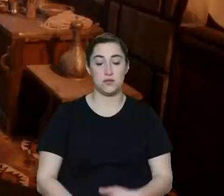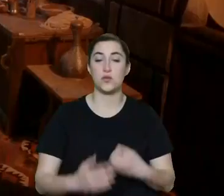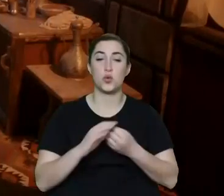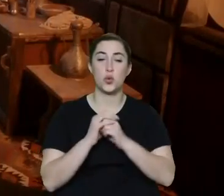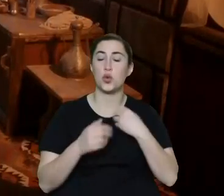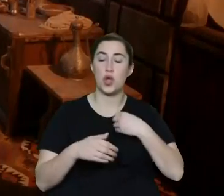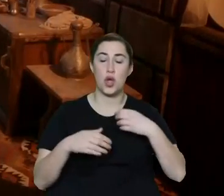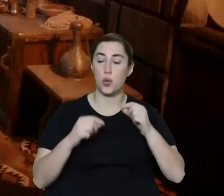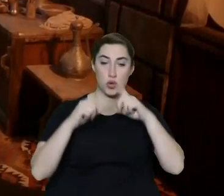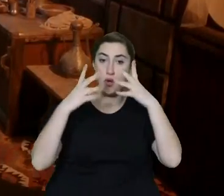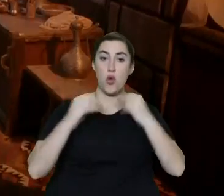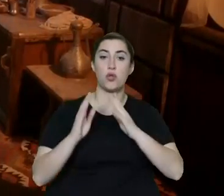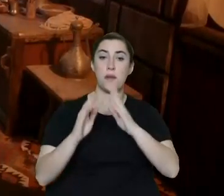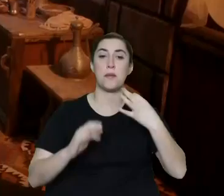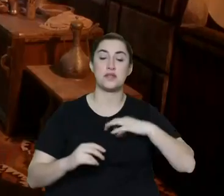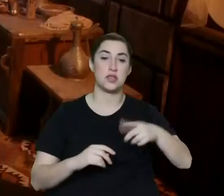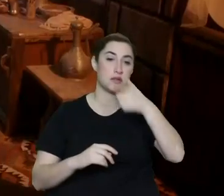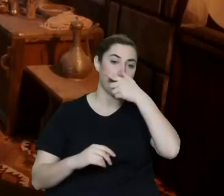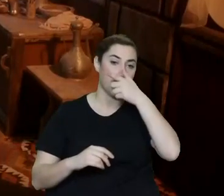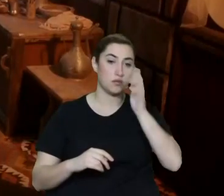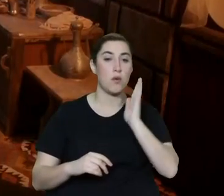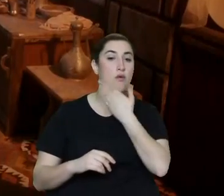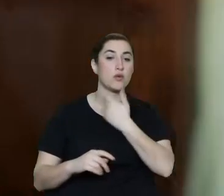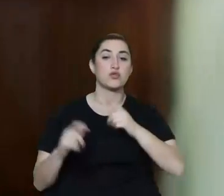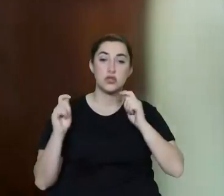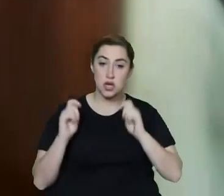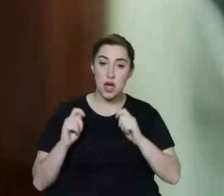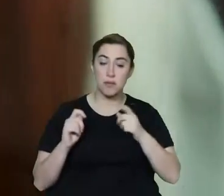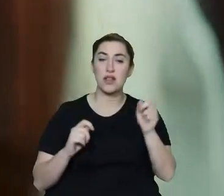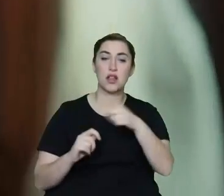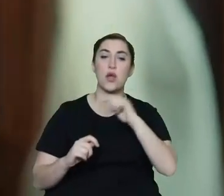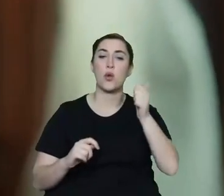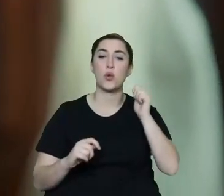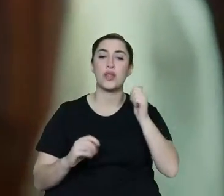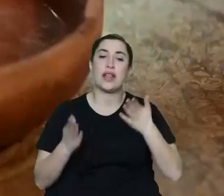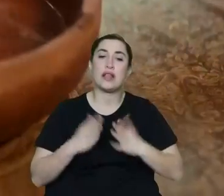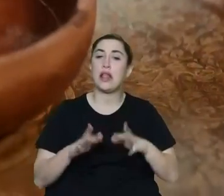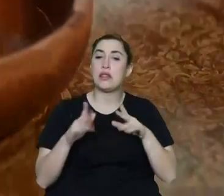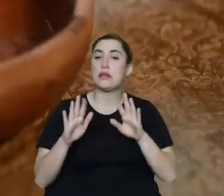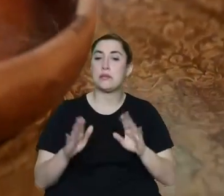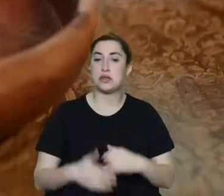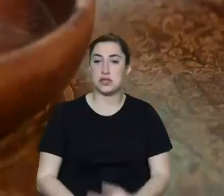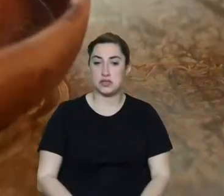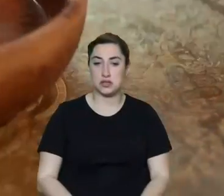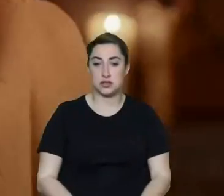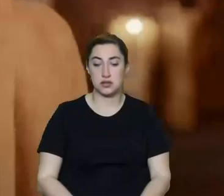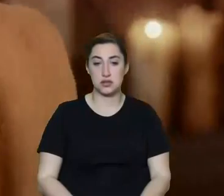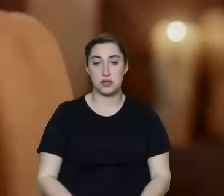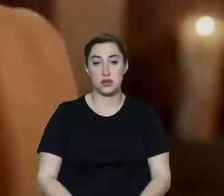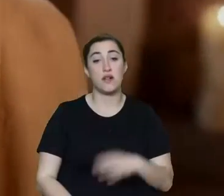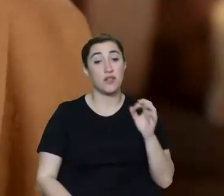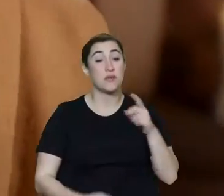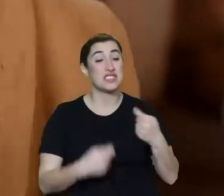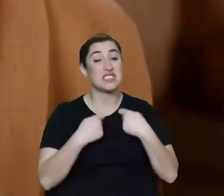Dünyaya gözümü açtım açalı pazartesi perşembe orucunu tutar. Diğer günler de perizdedir ana. Tabip Miker